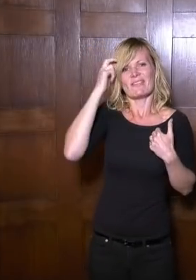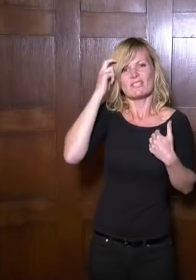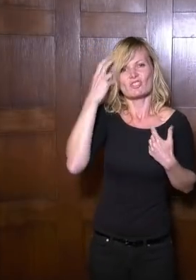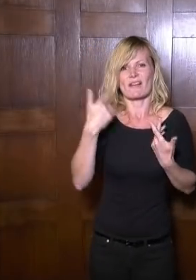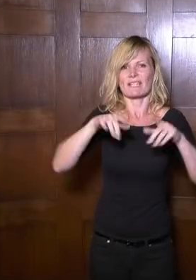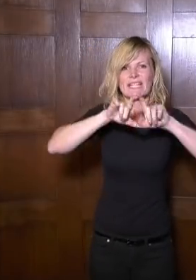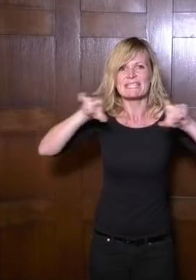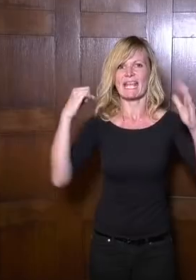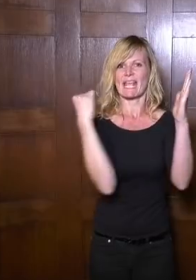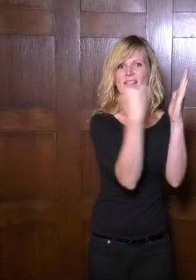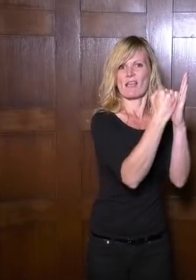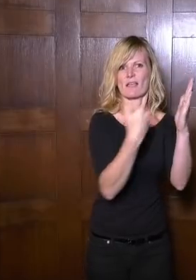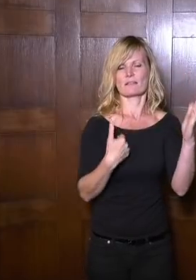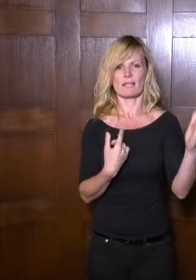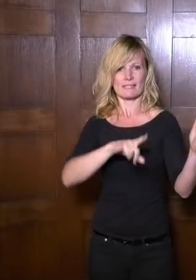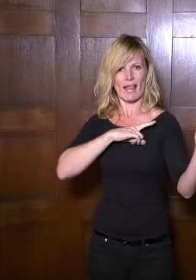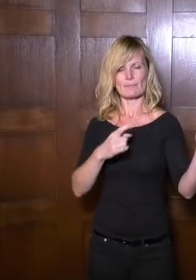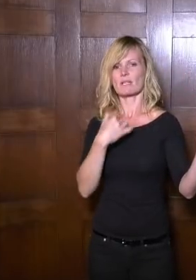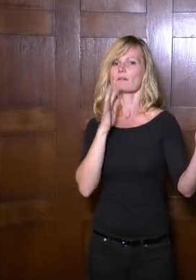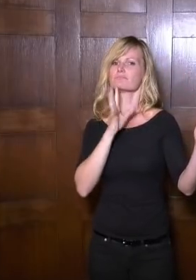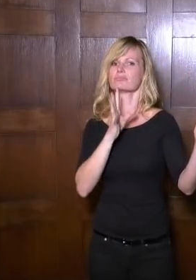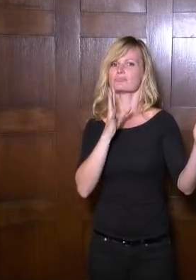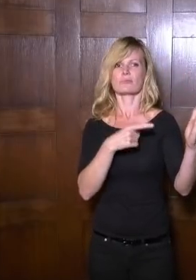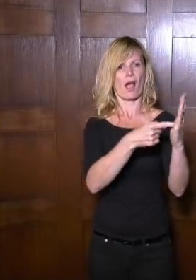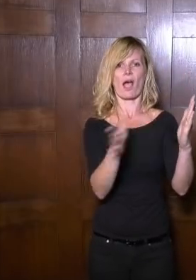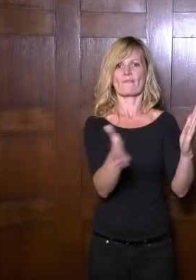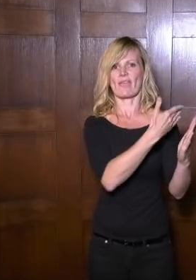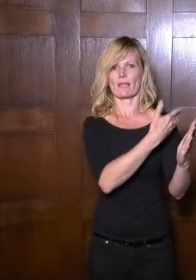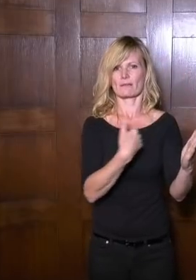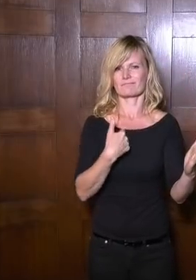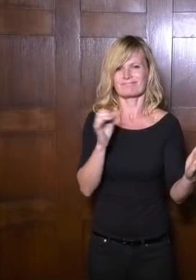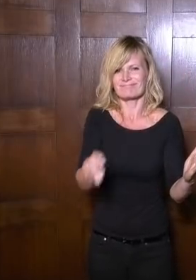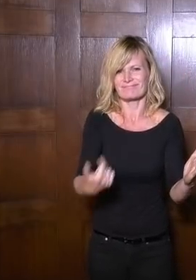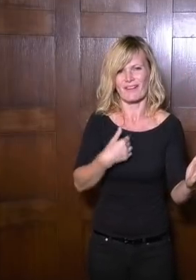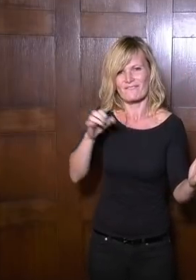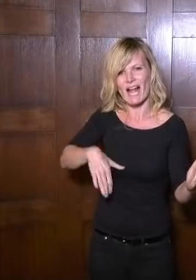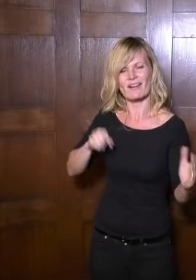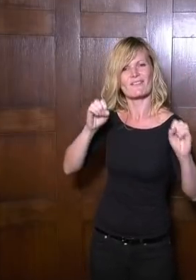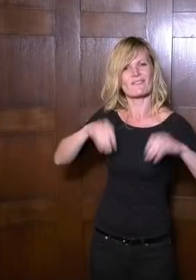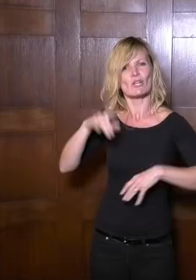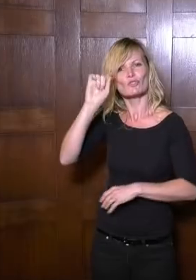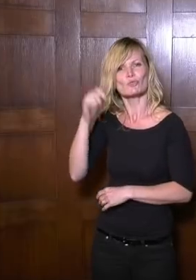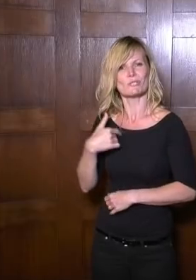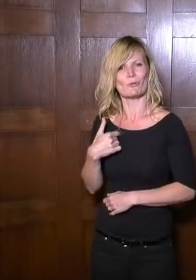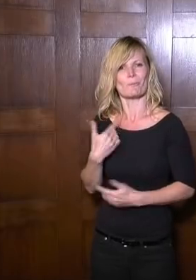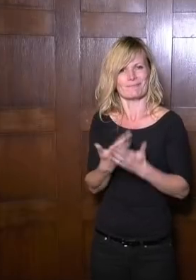These entkräften kann, dass da habe ich das Falsche studiert, zumindest in dem Fall.